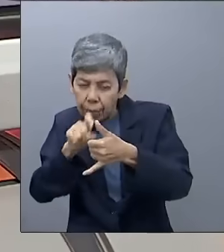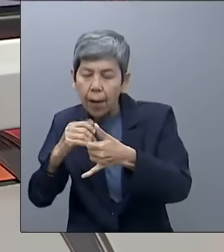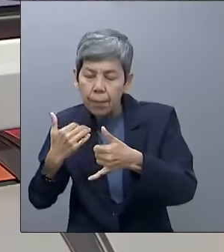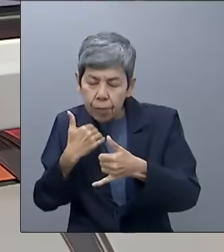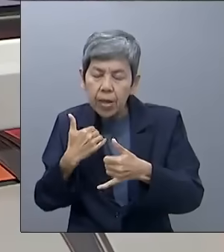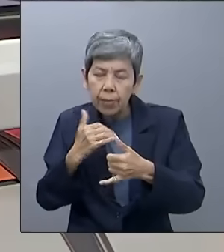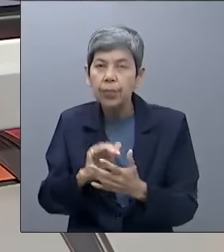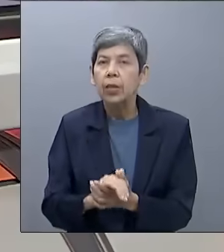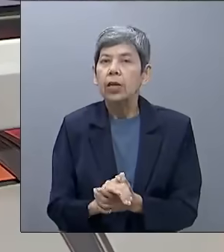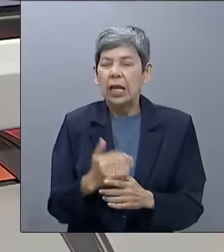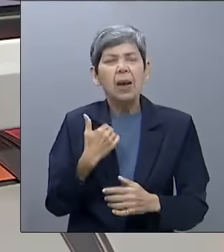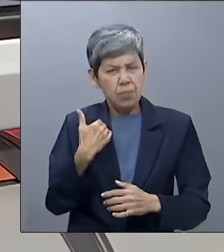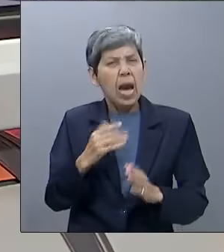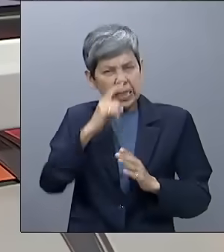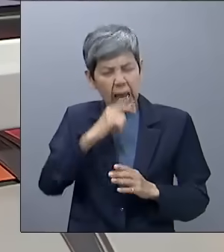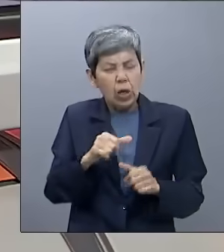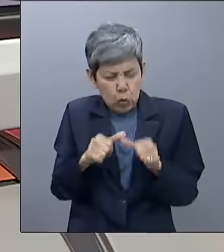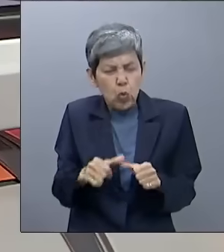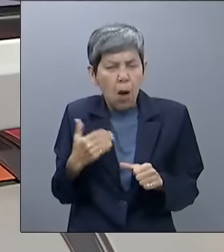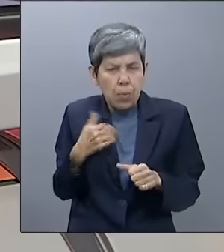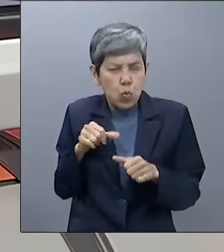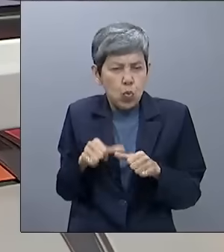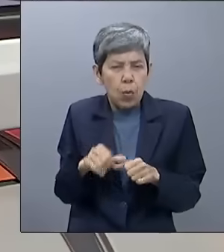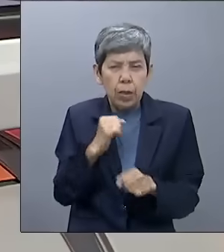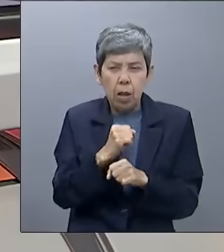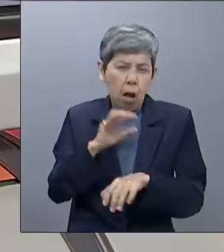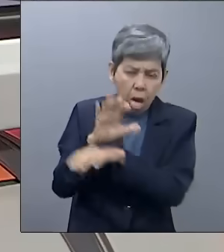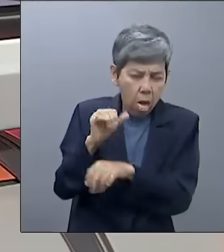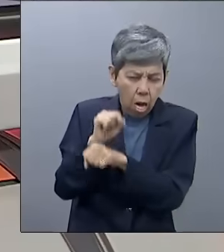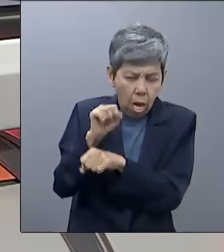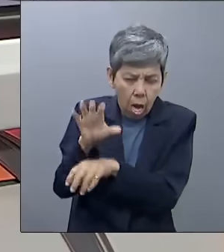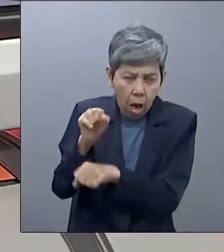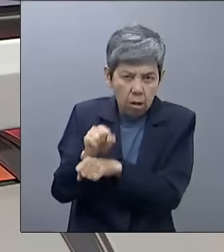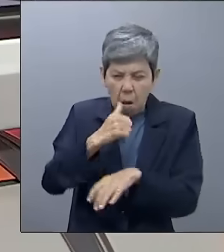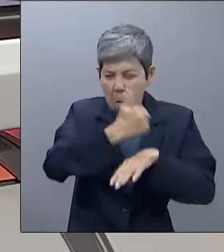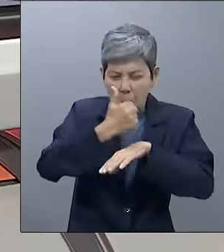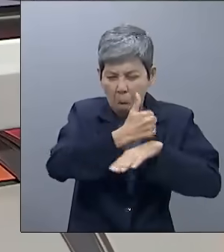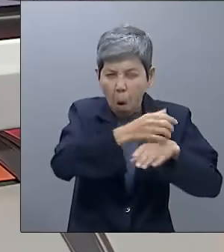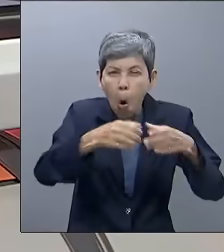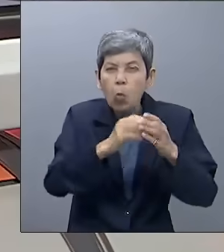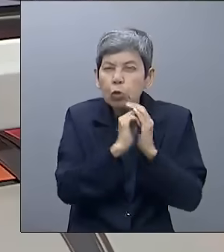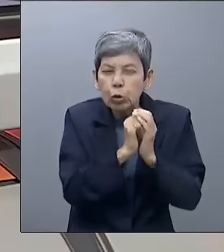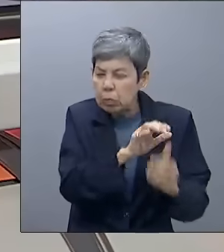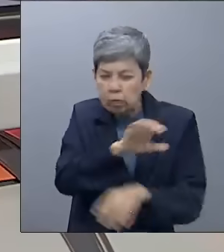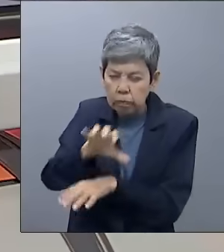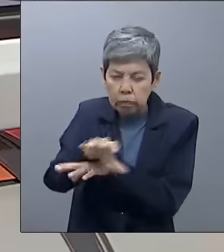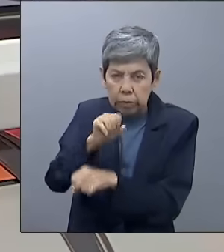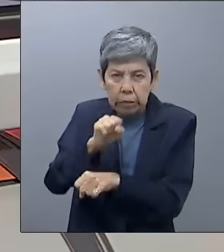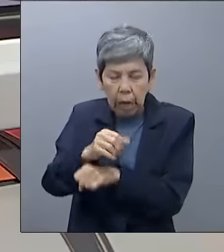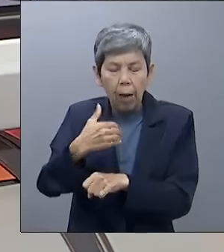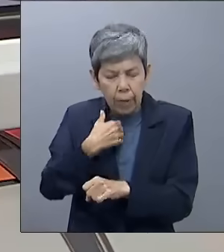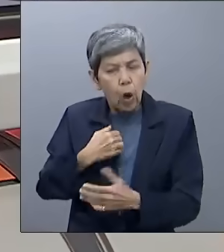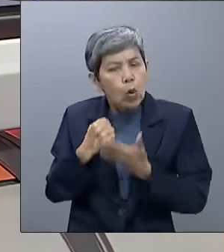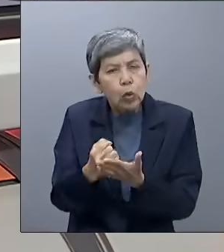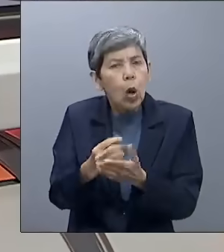น่าสนใจก็คือก็ยังมีคนไทยอีกจำนวนไม่น้อยค่ะถูกบังคับให้ทำงานต่อกับนายทุนสีเทาชาวจีนแบบนี้แนวทางการช่วยเหลือ